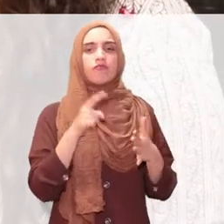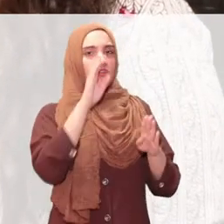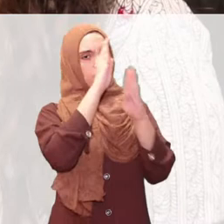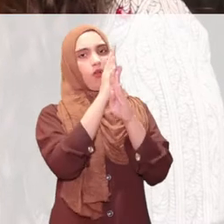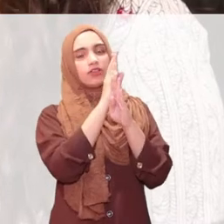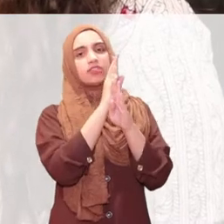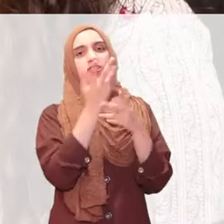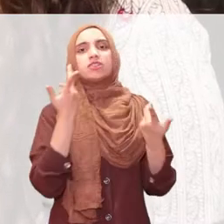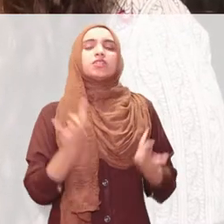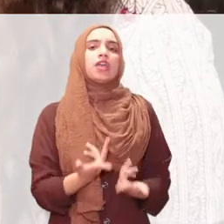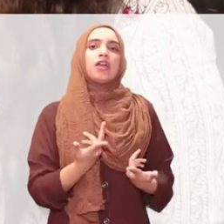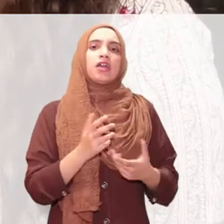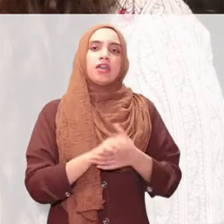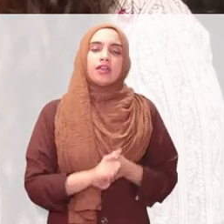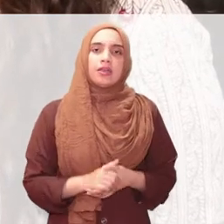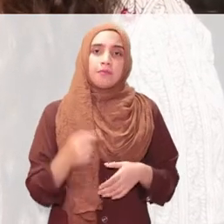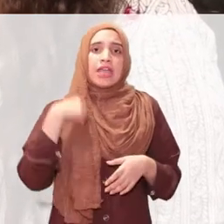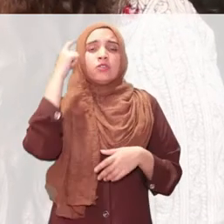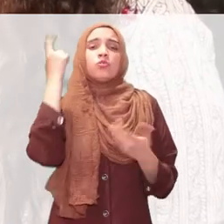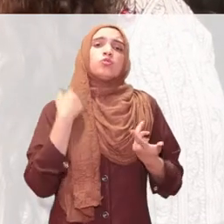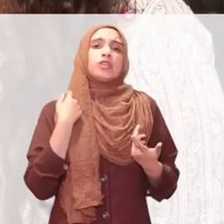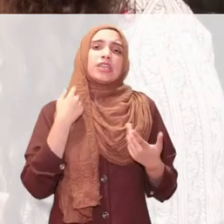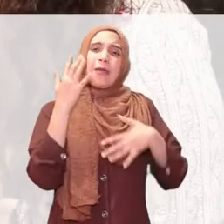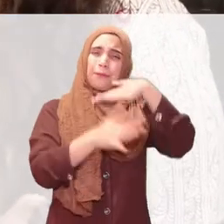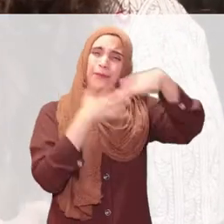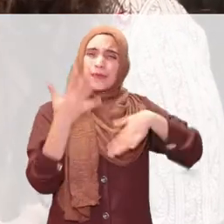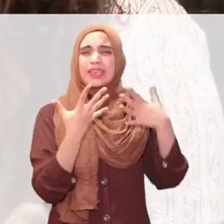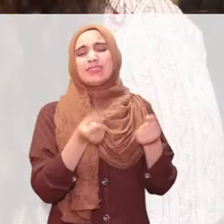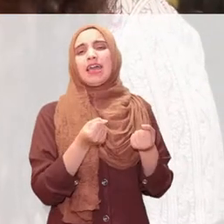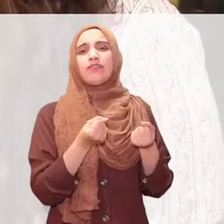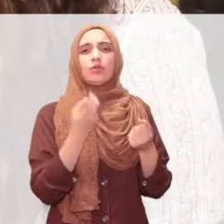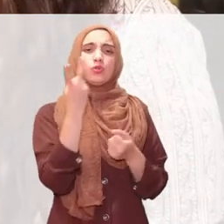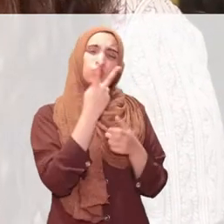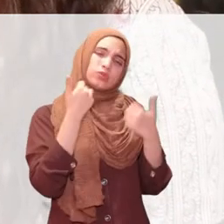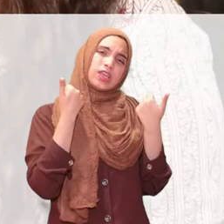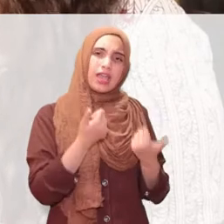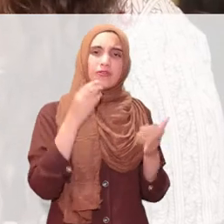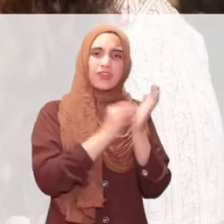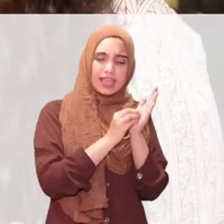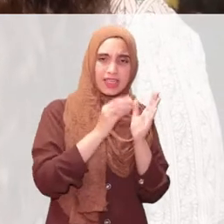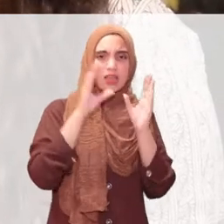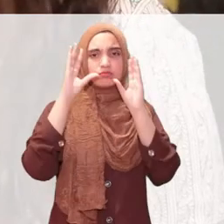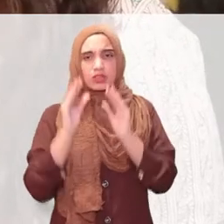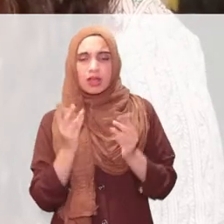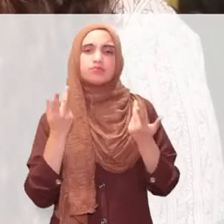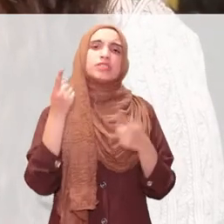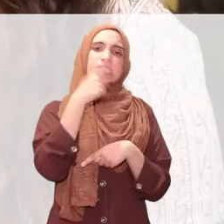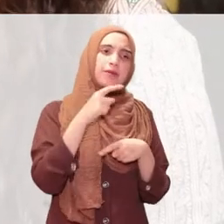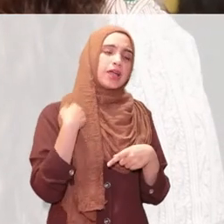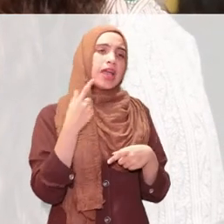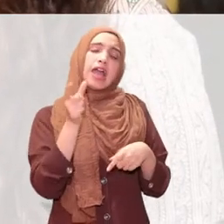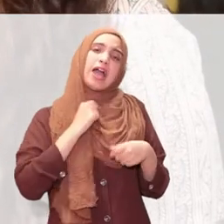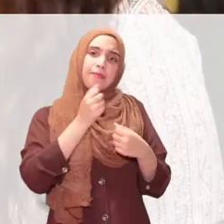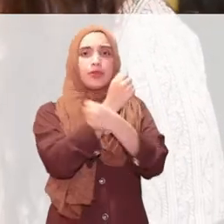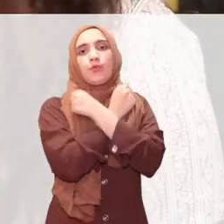कोट्स लव यू लव यू स्टे फिट सब्सक्राइब भव्य